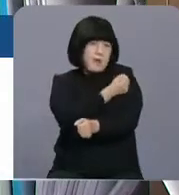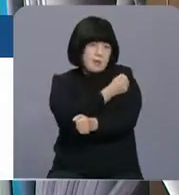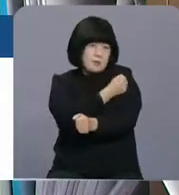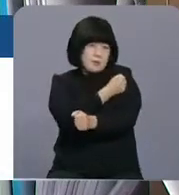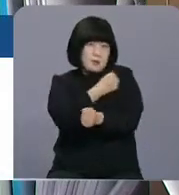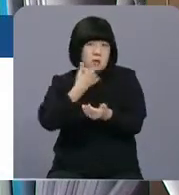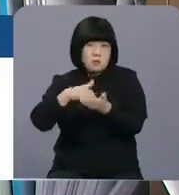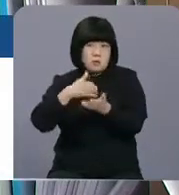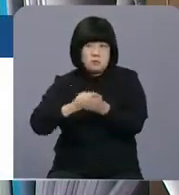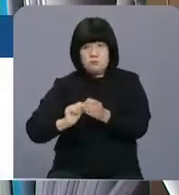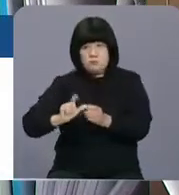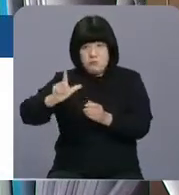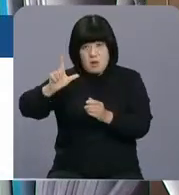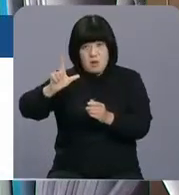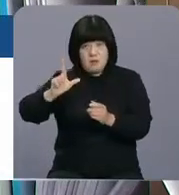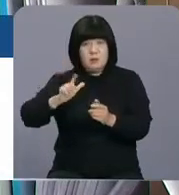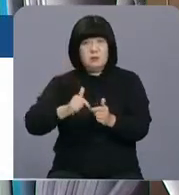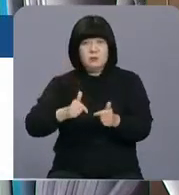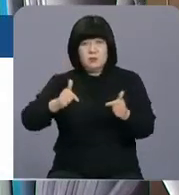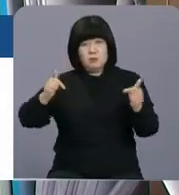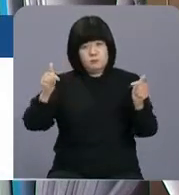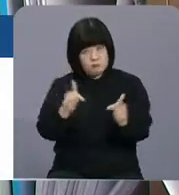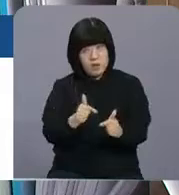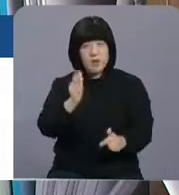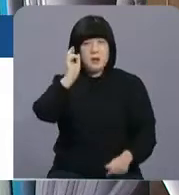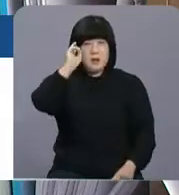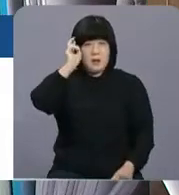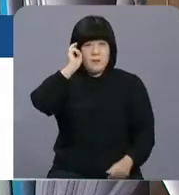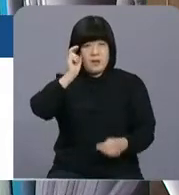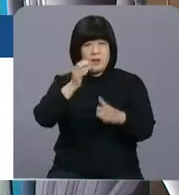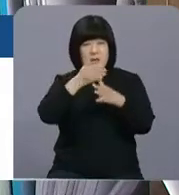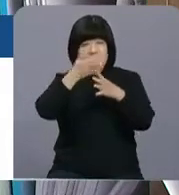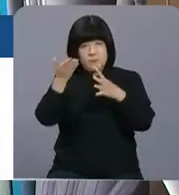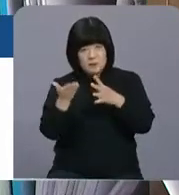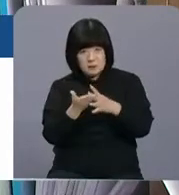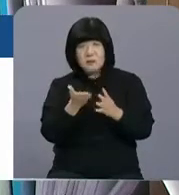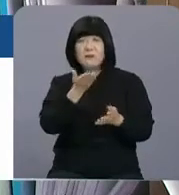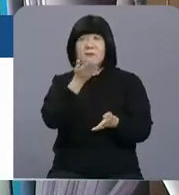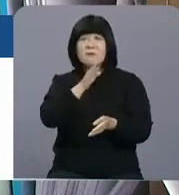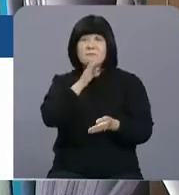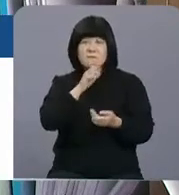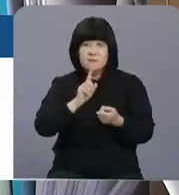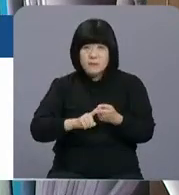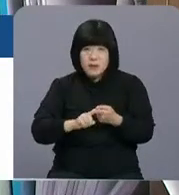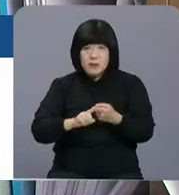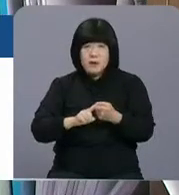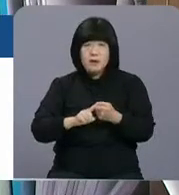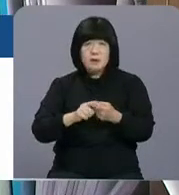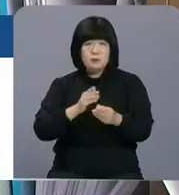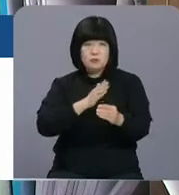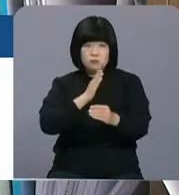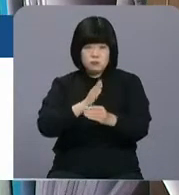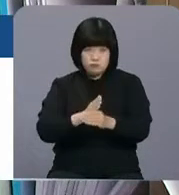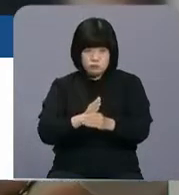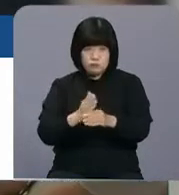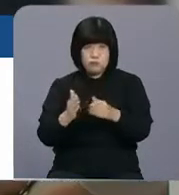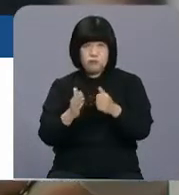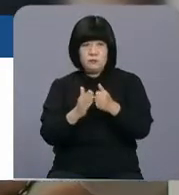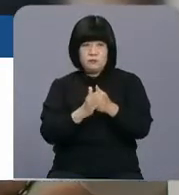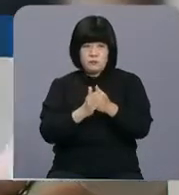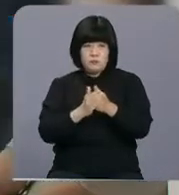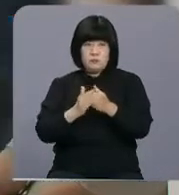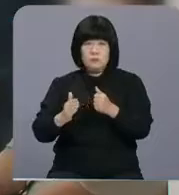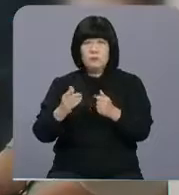감소하지 않을까 그렇게 예상이 됩니다 3단계 기준에 합당한 상황으로 가고 있기 있어 그런 어디가 좀 될 가능성이